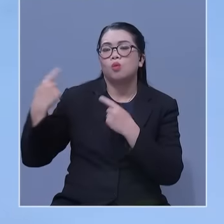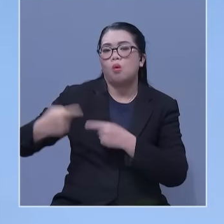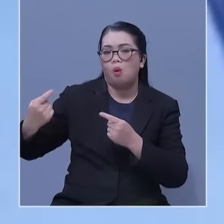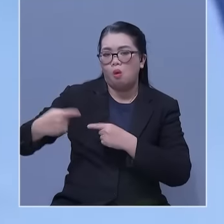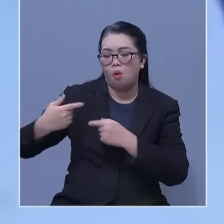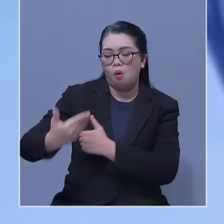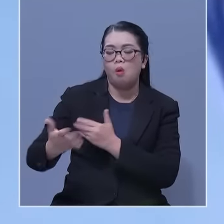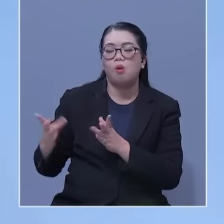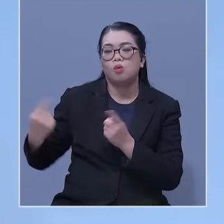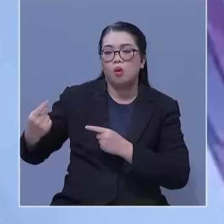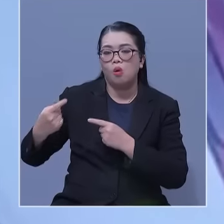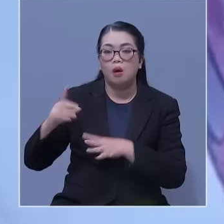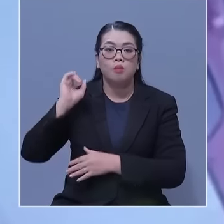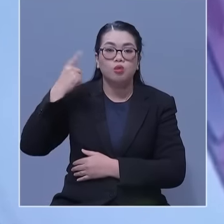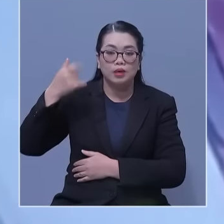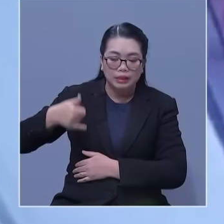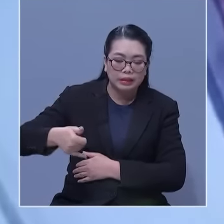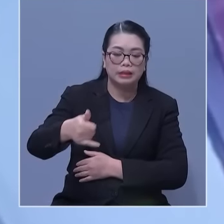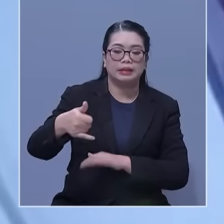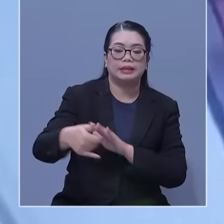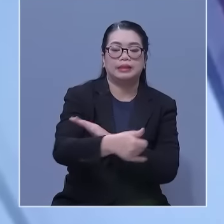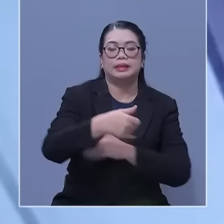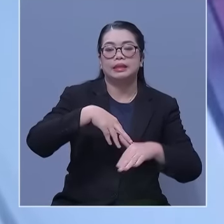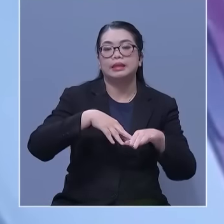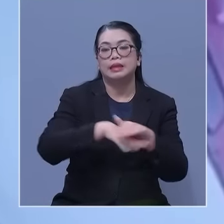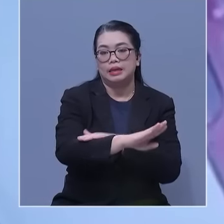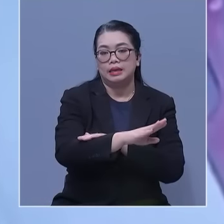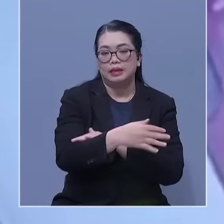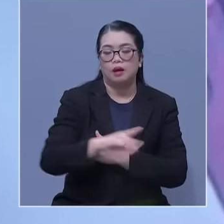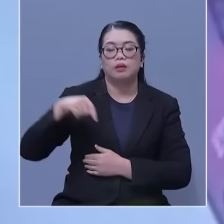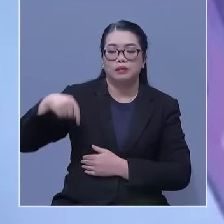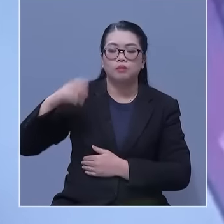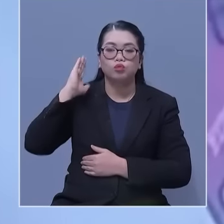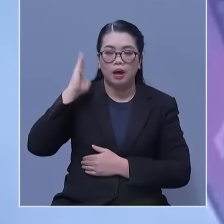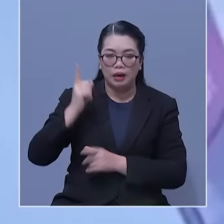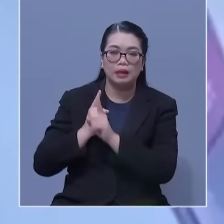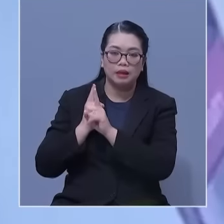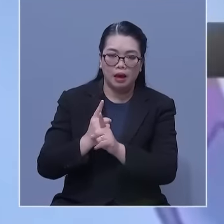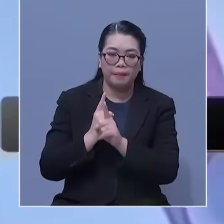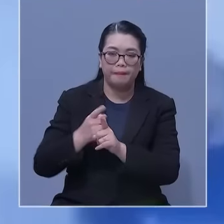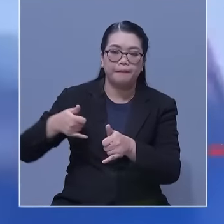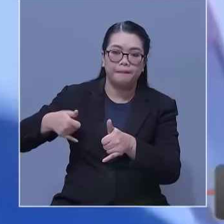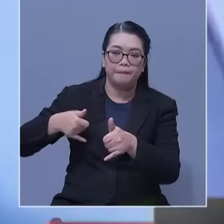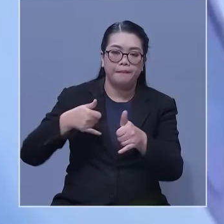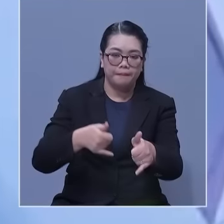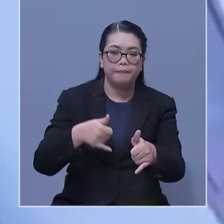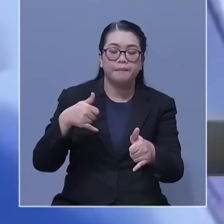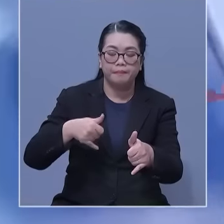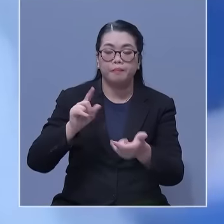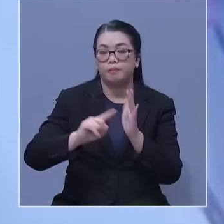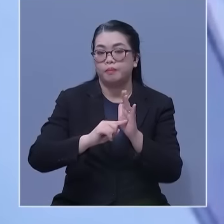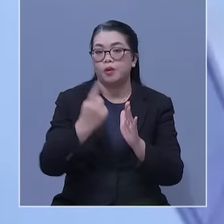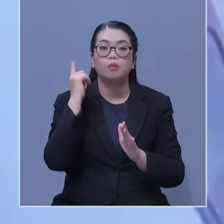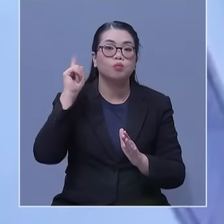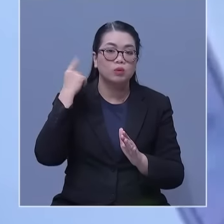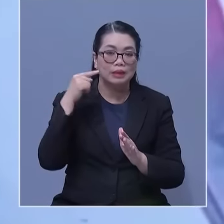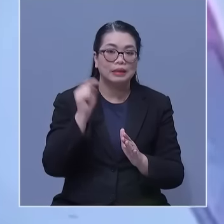นาโหนดนะครับหรือว่านายชวลิตทองด้วงอายุ 37ปีแล้วก็วิ่งหนีออกจากห้องพักนะครับซึ่งตอนแรกอ่ะมีข้อมูลว่า